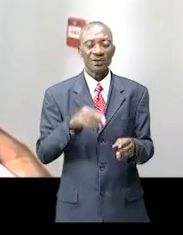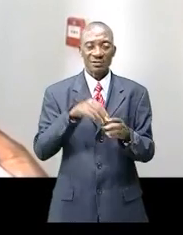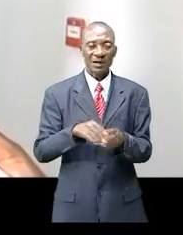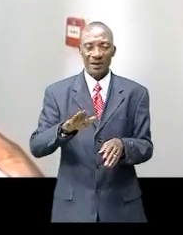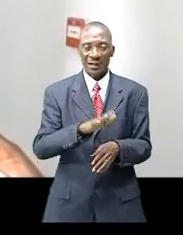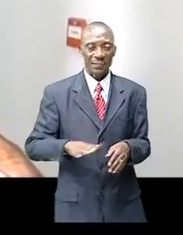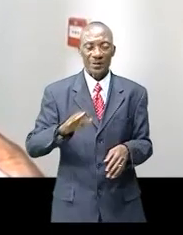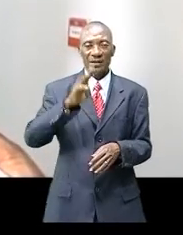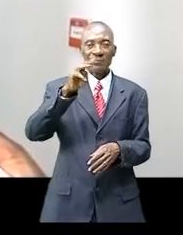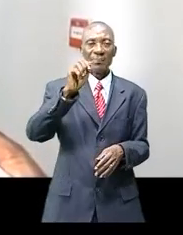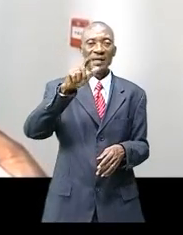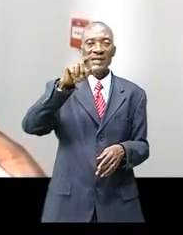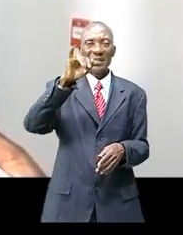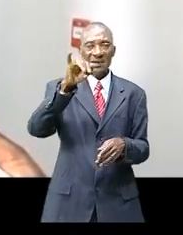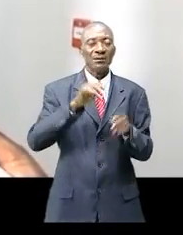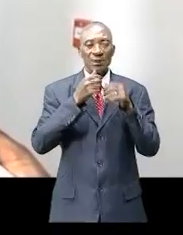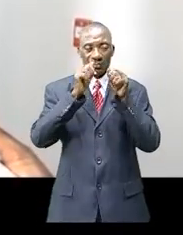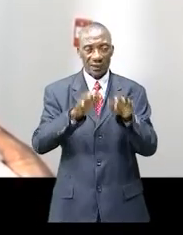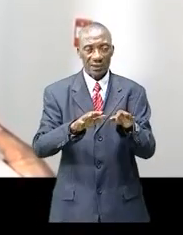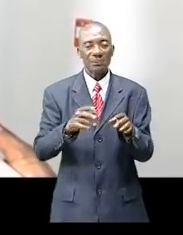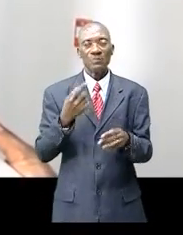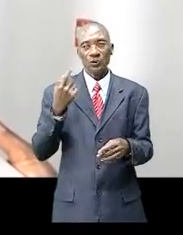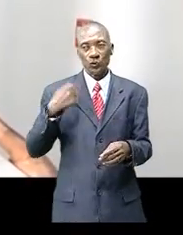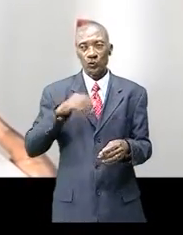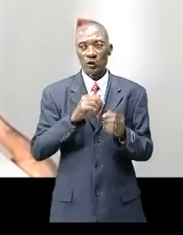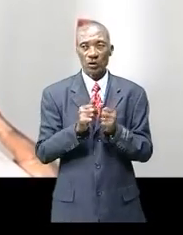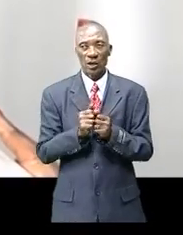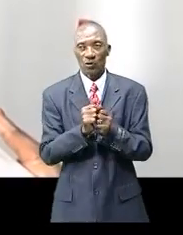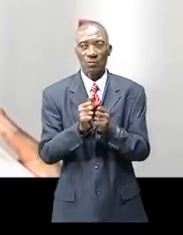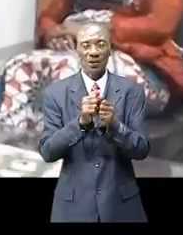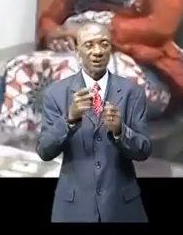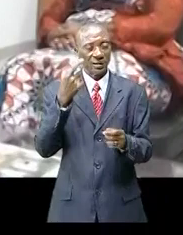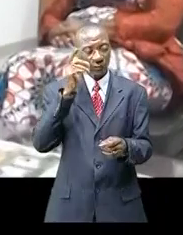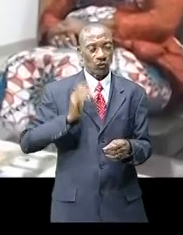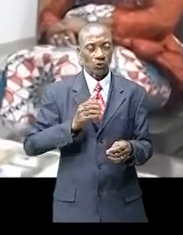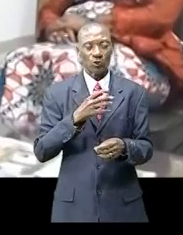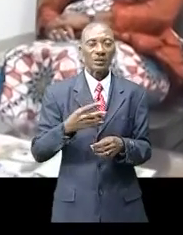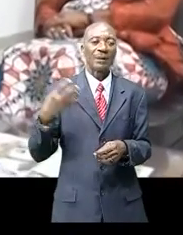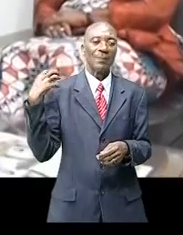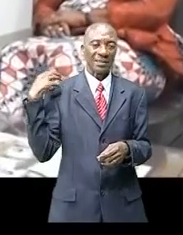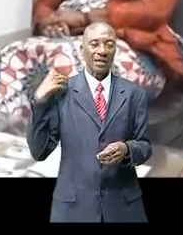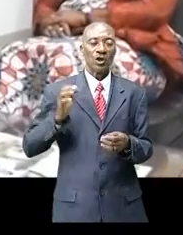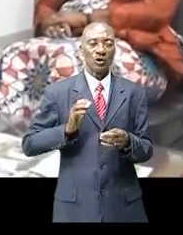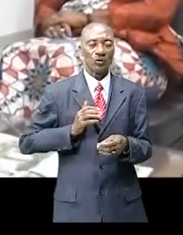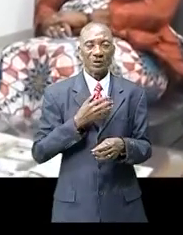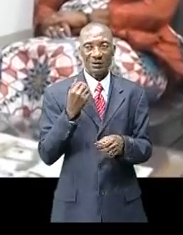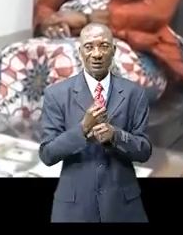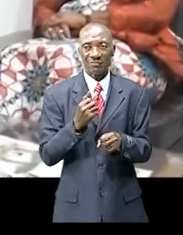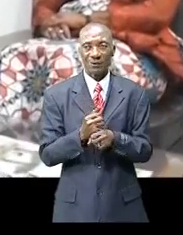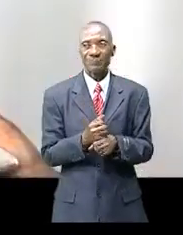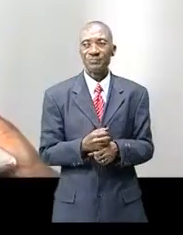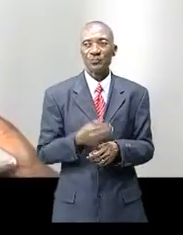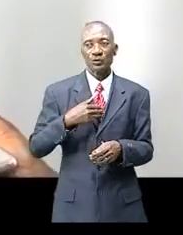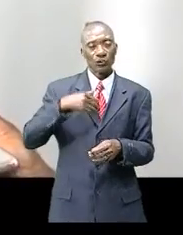juste les accompagner dans le cadre de ce mandat-là. Je pars, mais avec un mandat comme